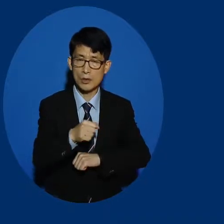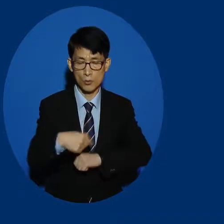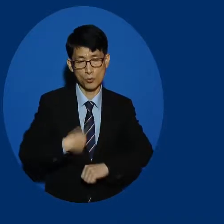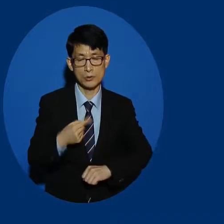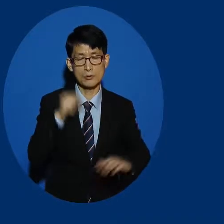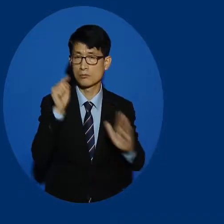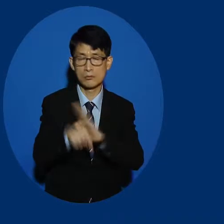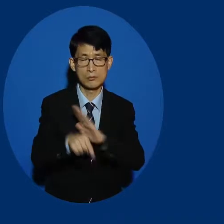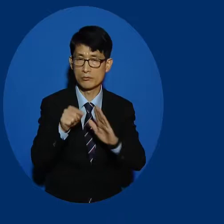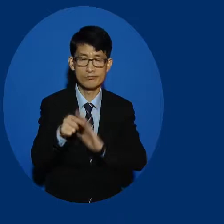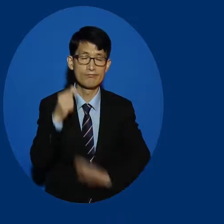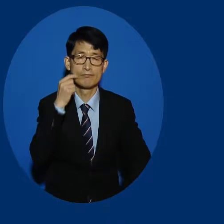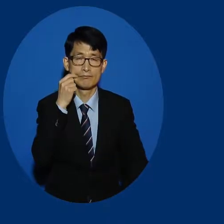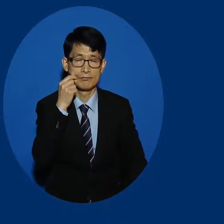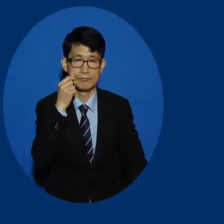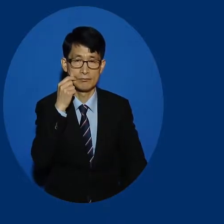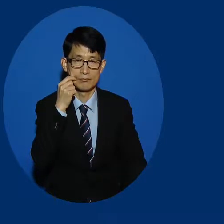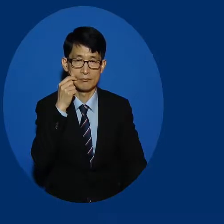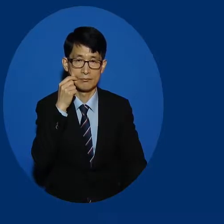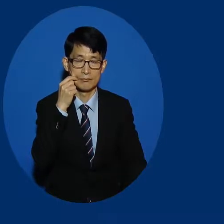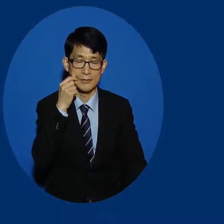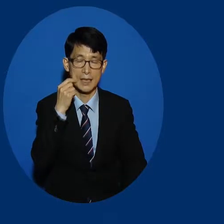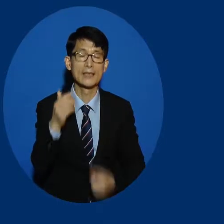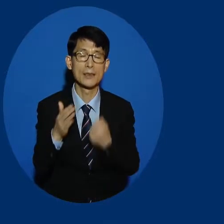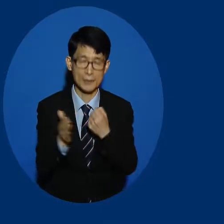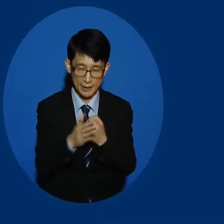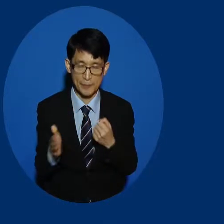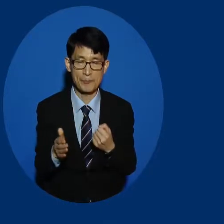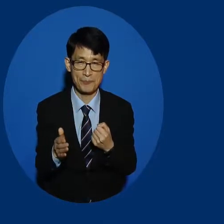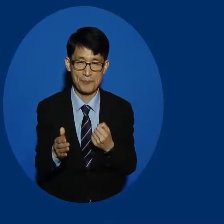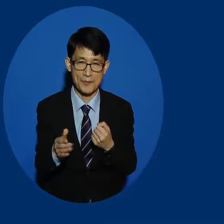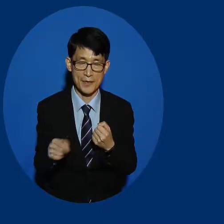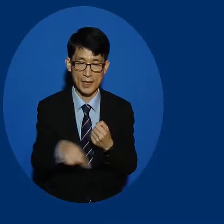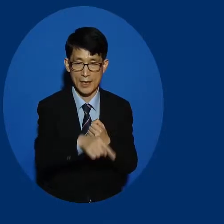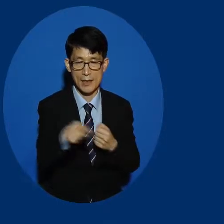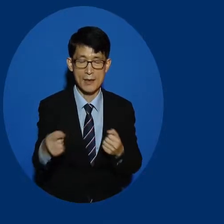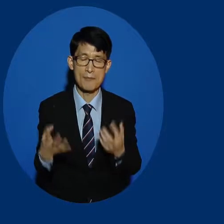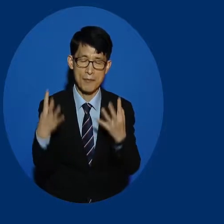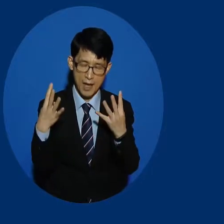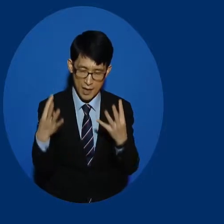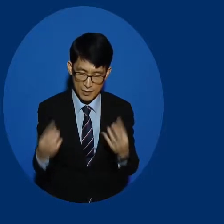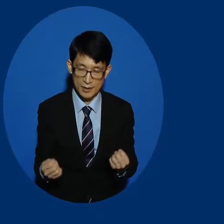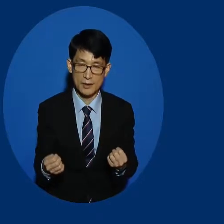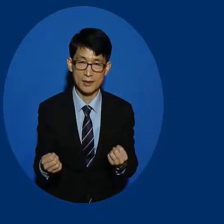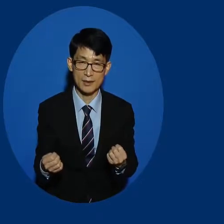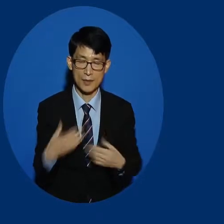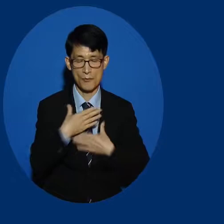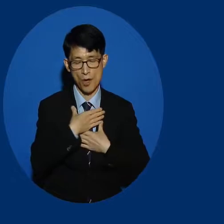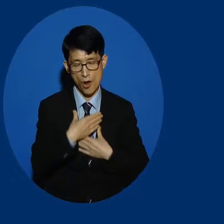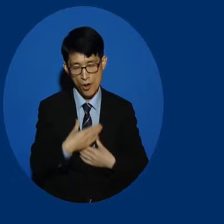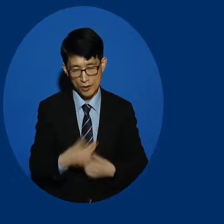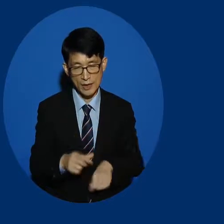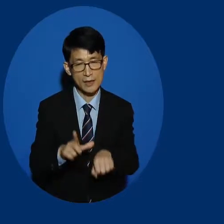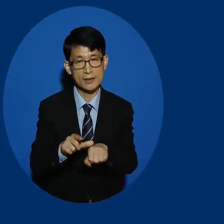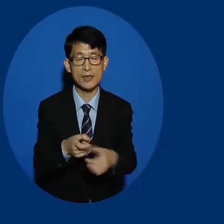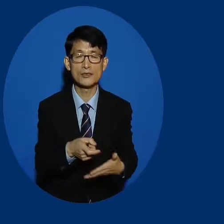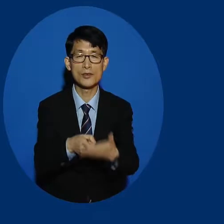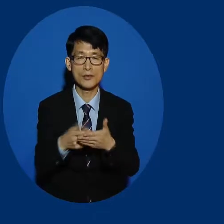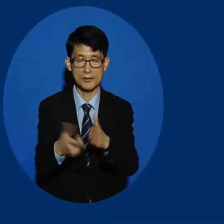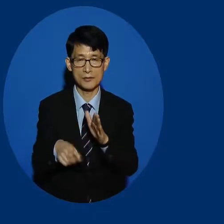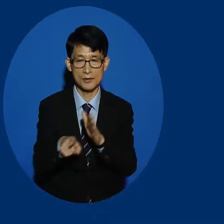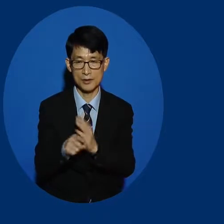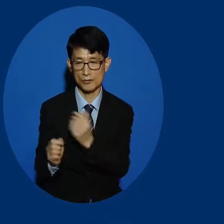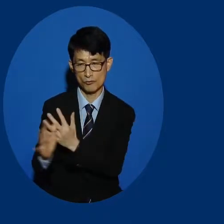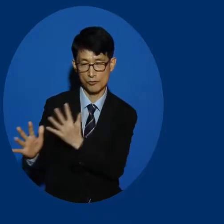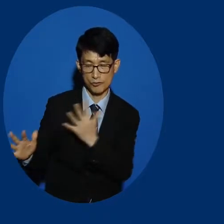않아요. 그래서 보다 많은 시설들을 이용할 수 있도록 줄을 서지 않아도 되는 그런